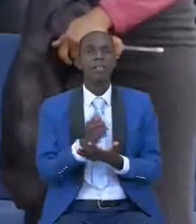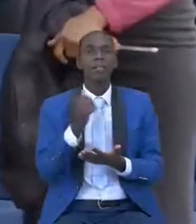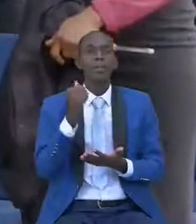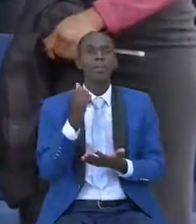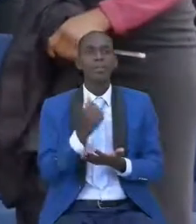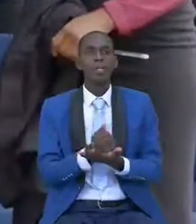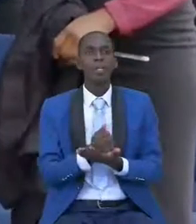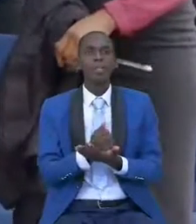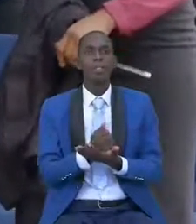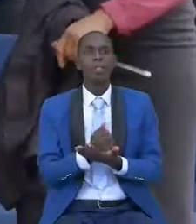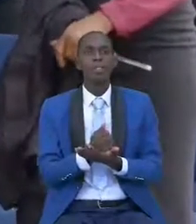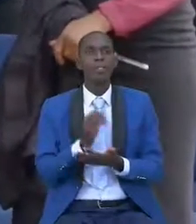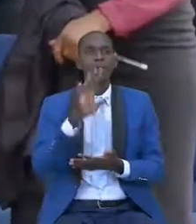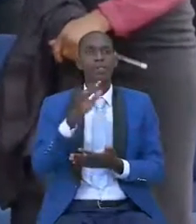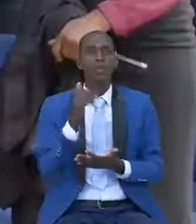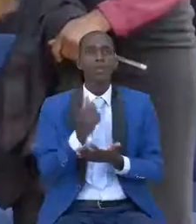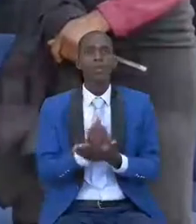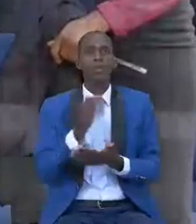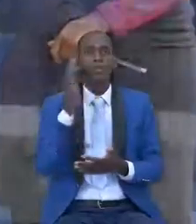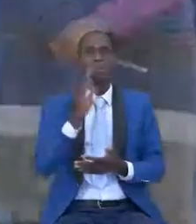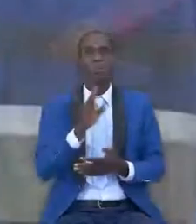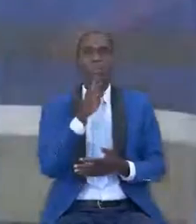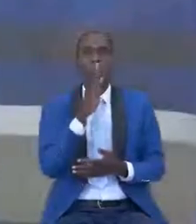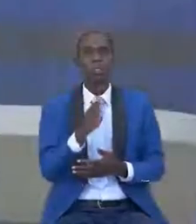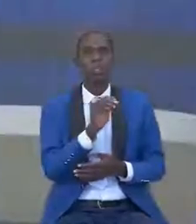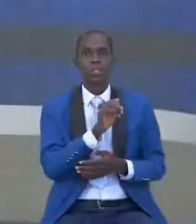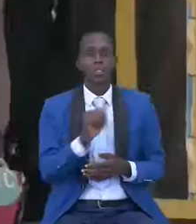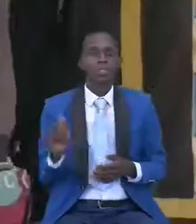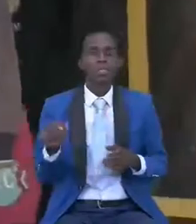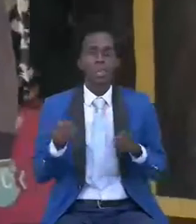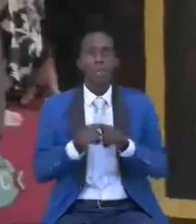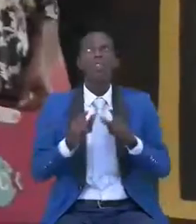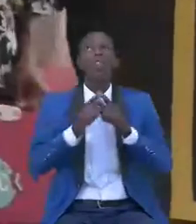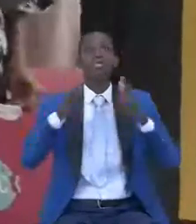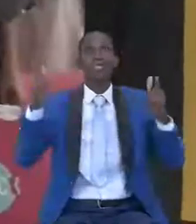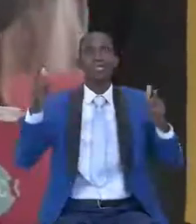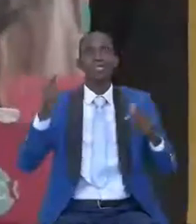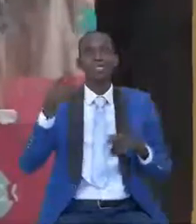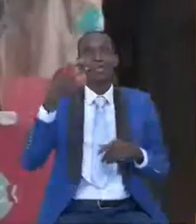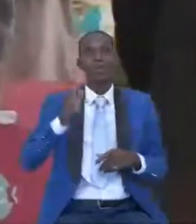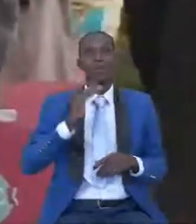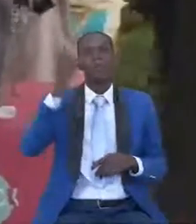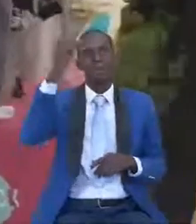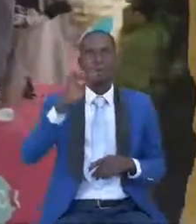Amen. Votre Amen doit être aussi grand que notre Dieu.